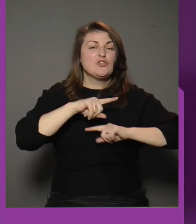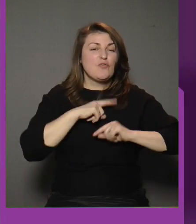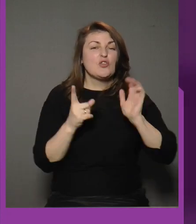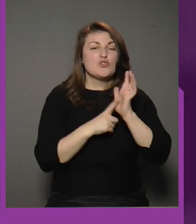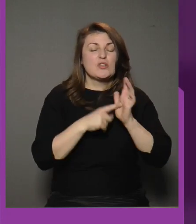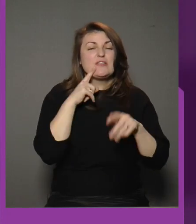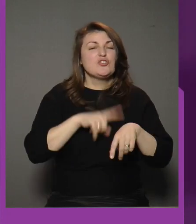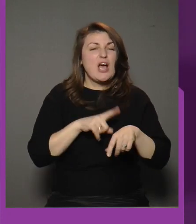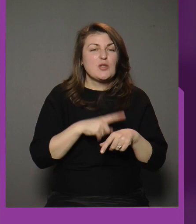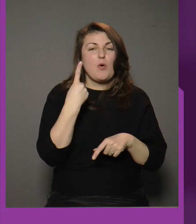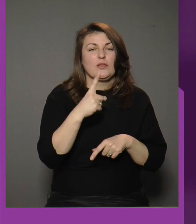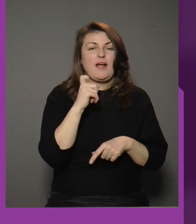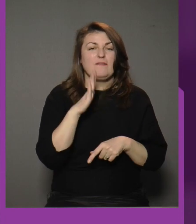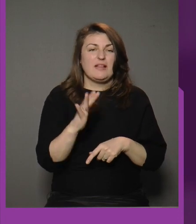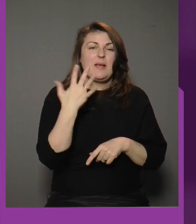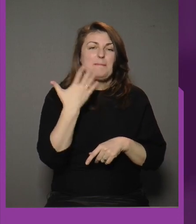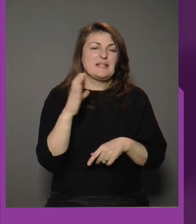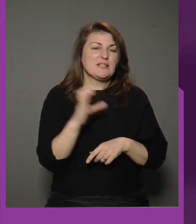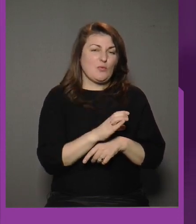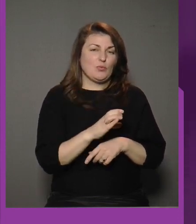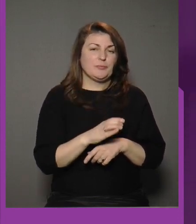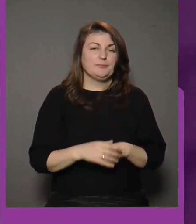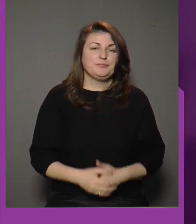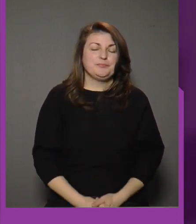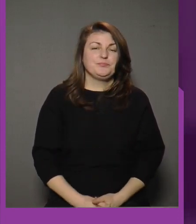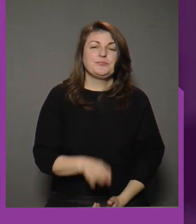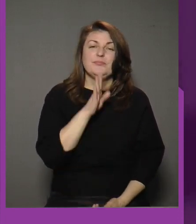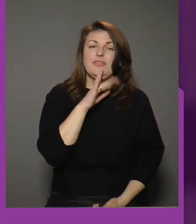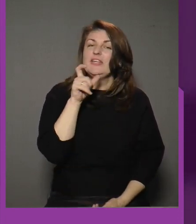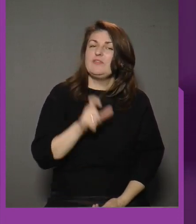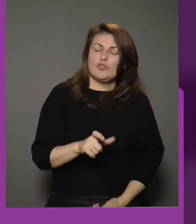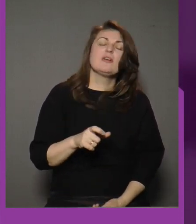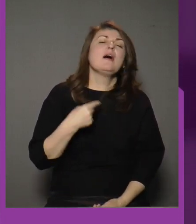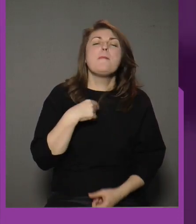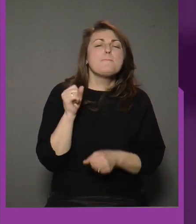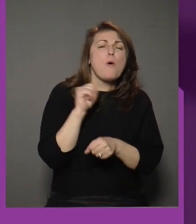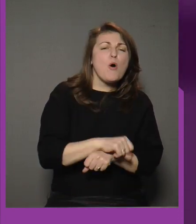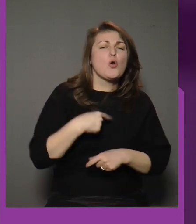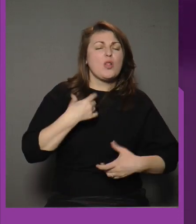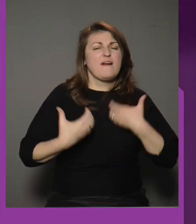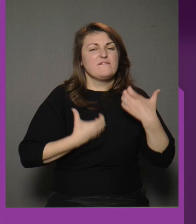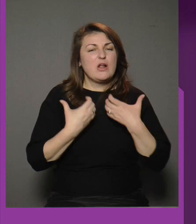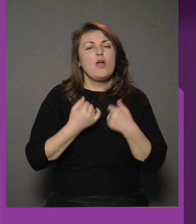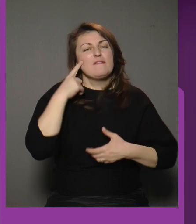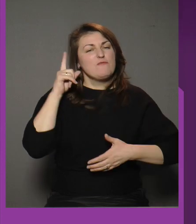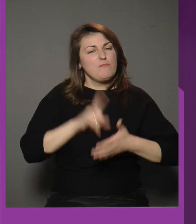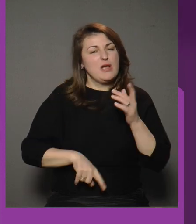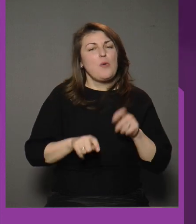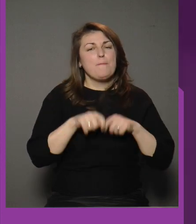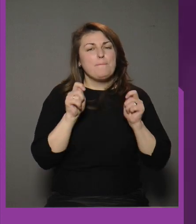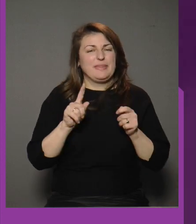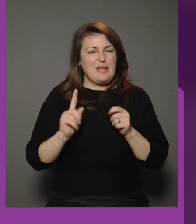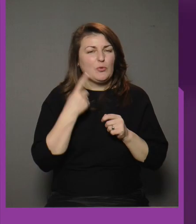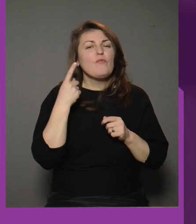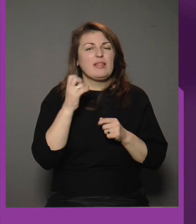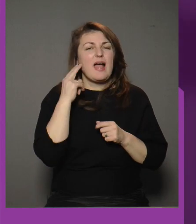часом 1 хвилина 5 секунд. Дівчина поборола хвилювання та впевнено дебютувала на